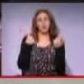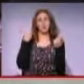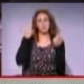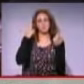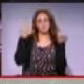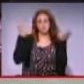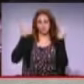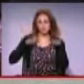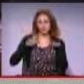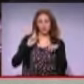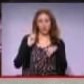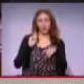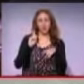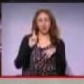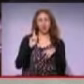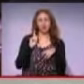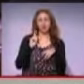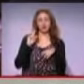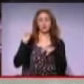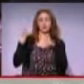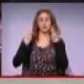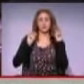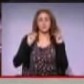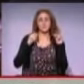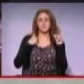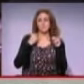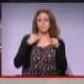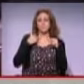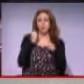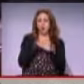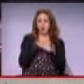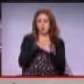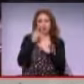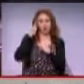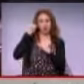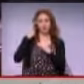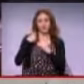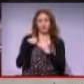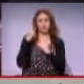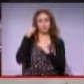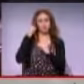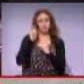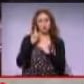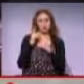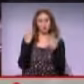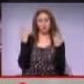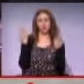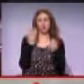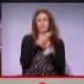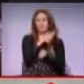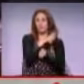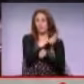تحملنا ما لا طاقة لنا به، واعف